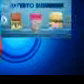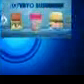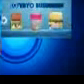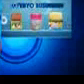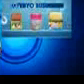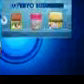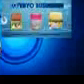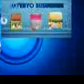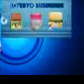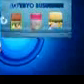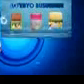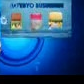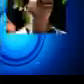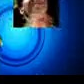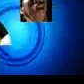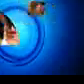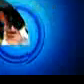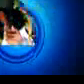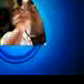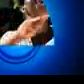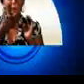Amawulire g'ebyobusuubuzi nga gakutuusibwako Samona